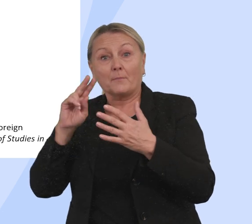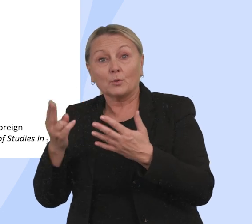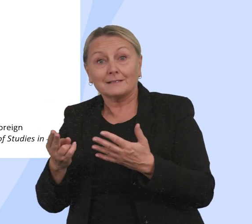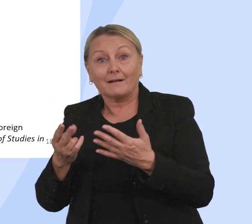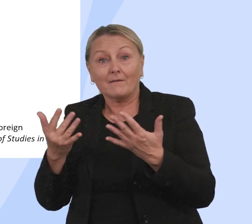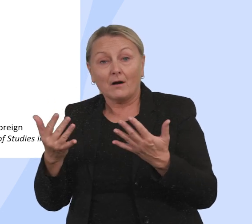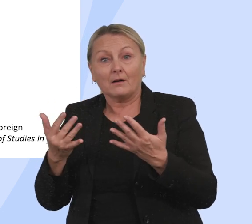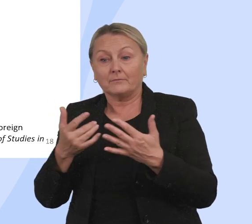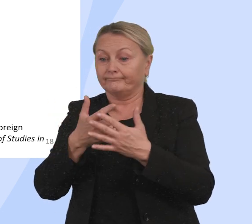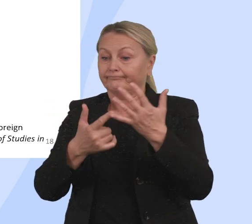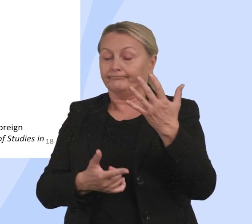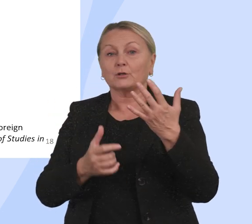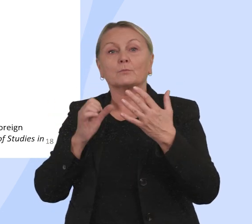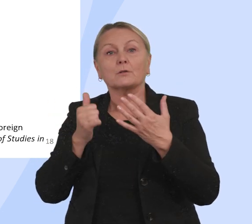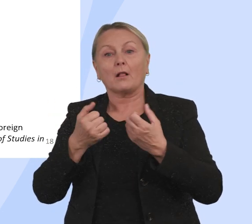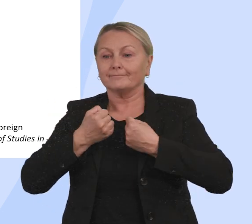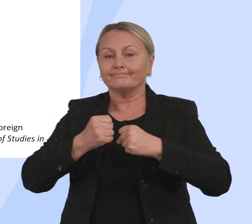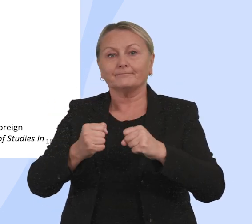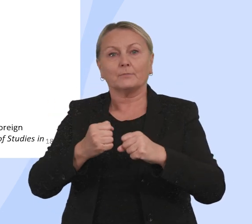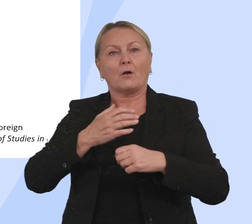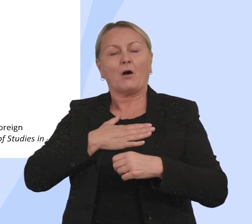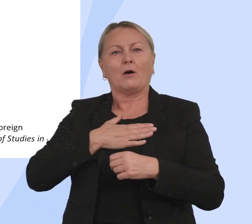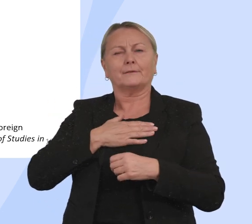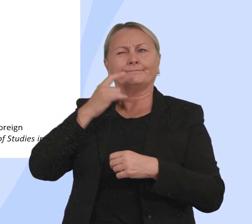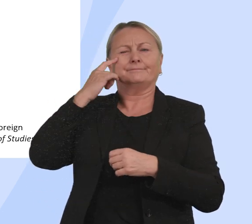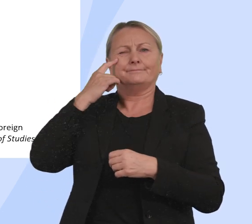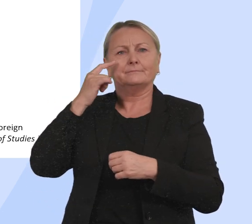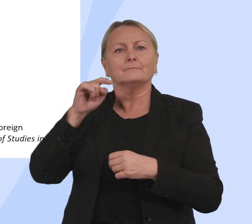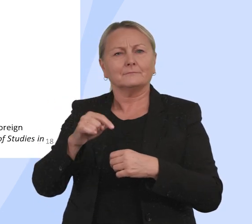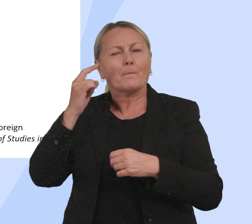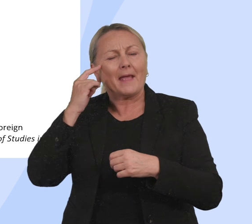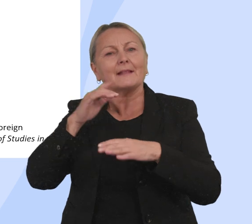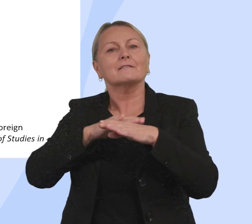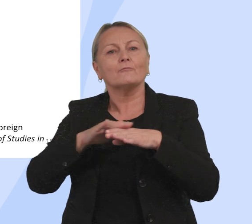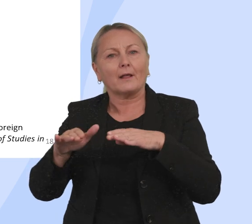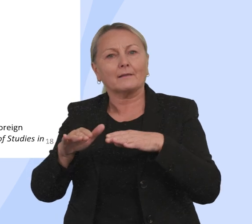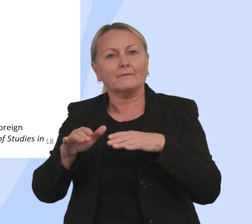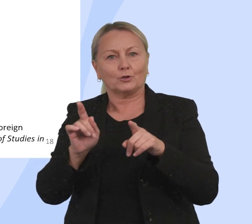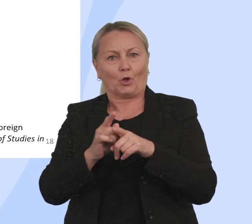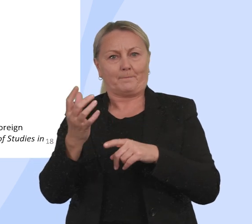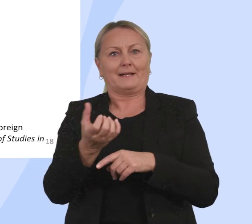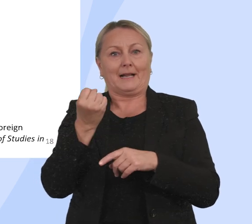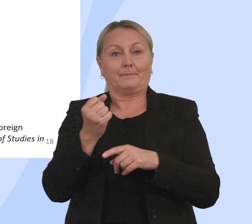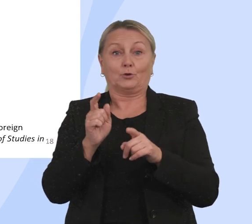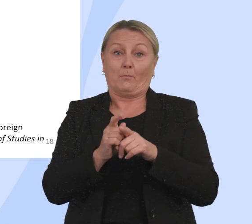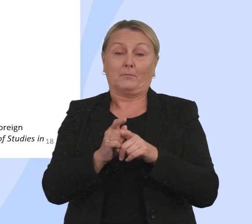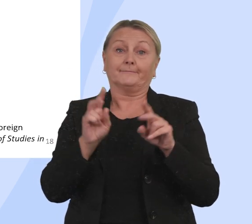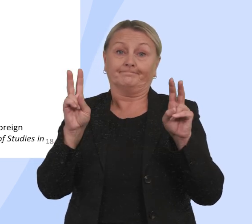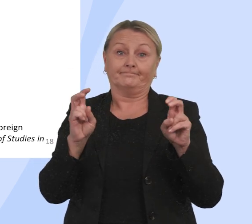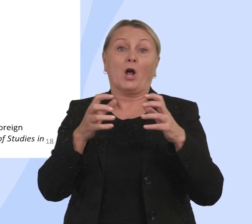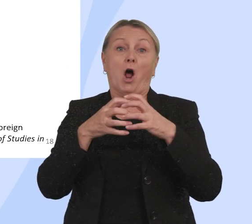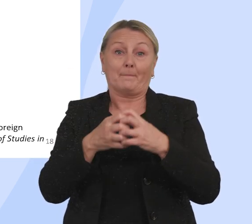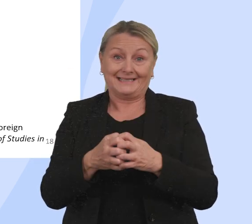man har en fornemmelse af og en meningsfuldhed af sådan et begreb som appelsin. I det her tilfælde, der vil